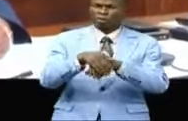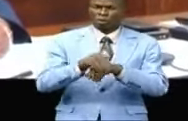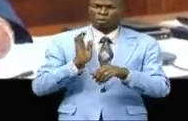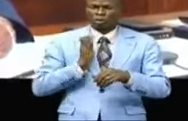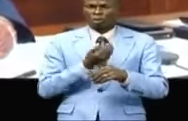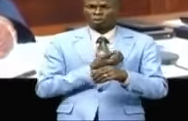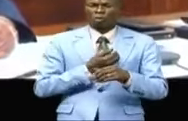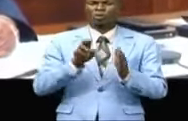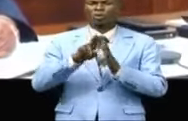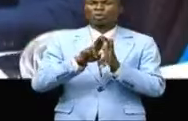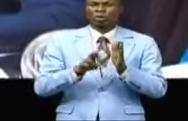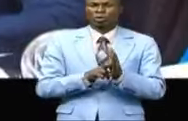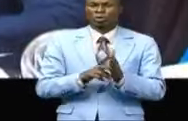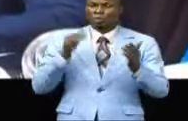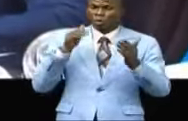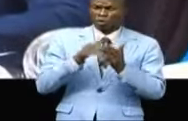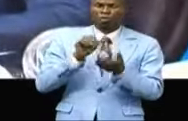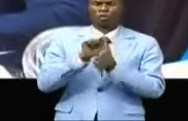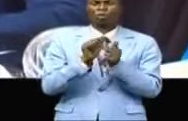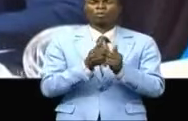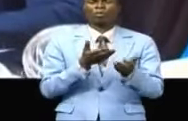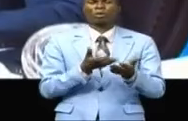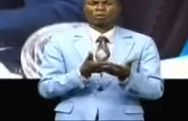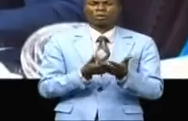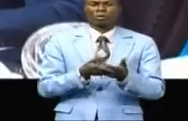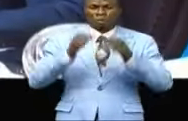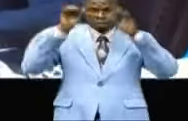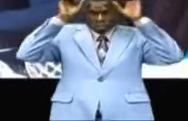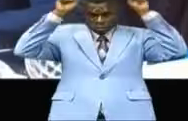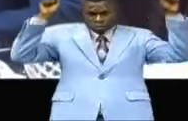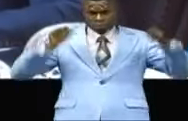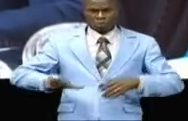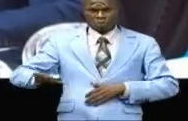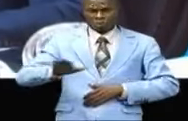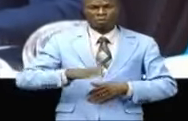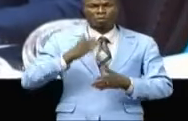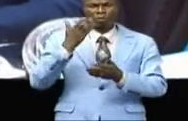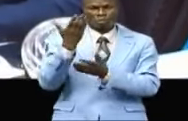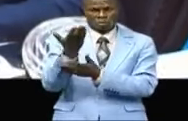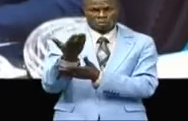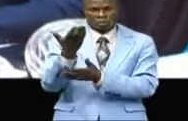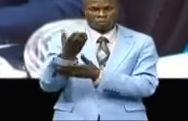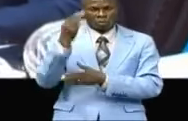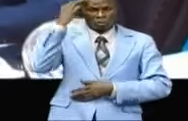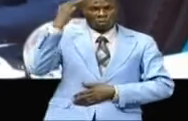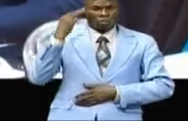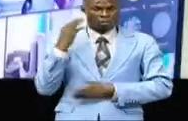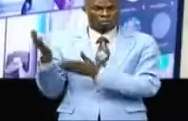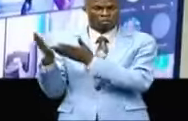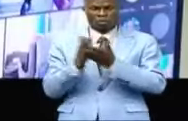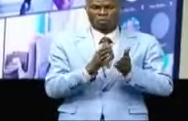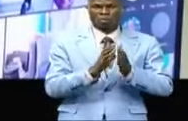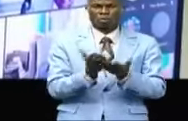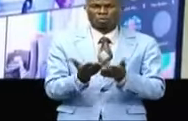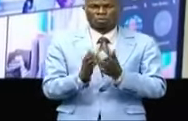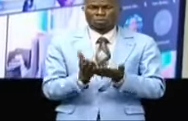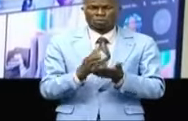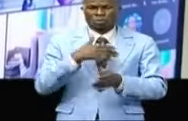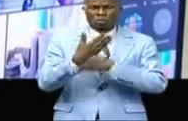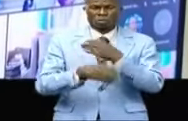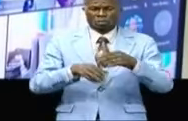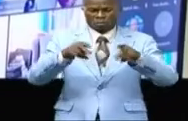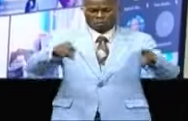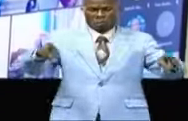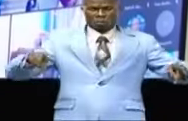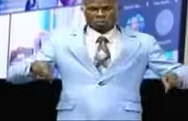part. Face à cette situation, le président de la République a demandé au ministre du Portefeuille, des Affaires